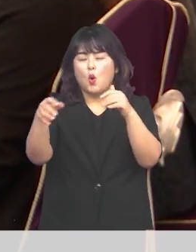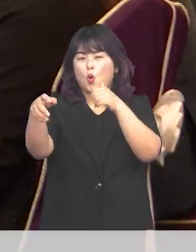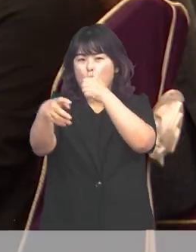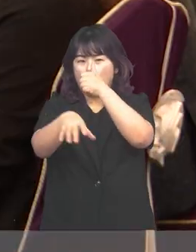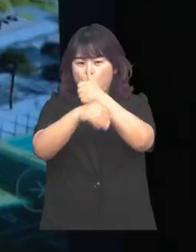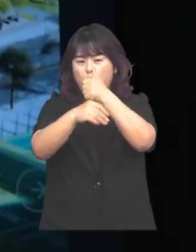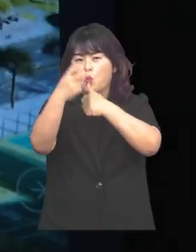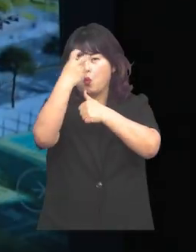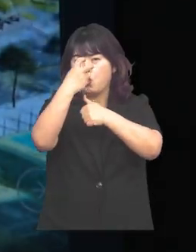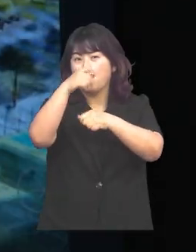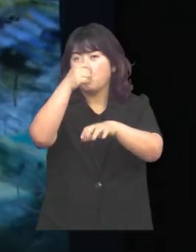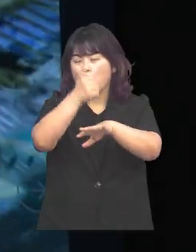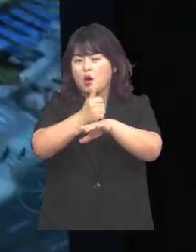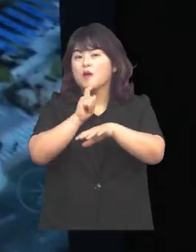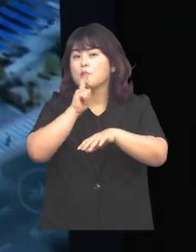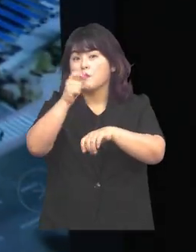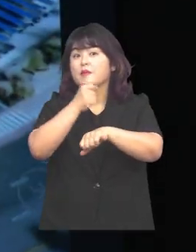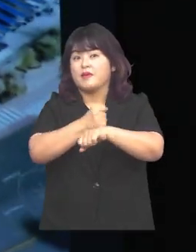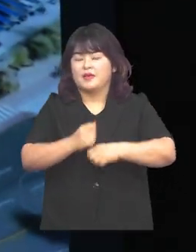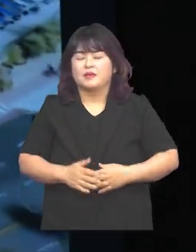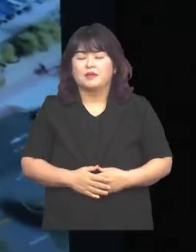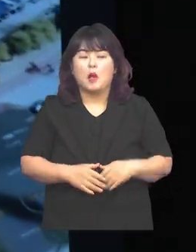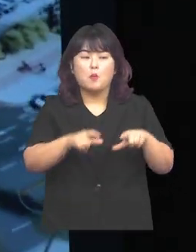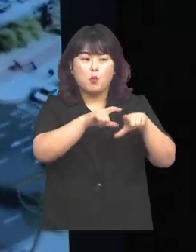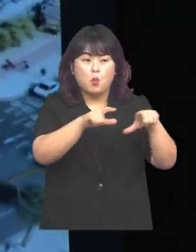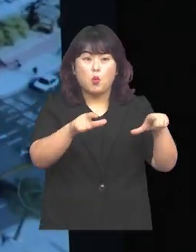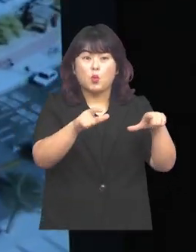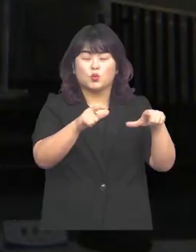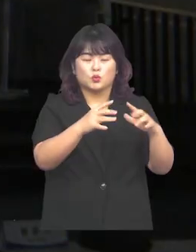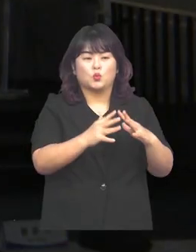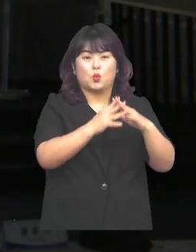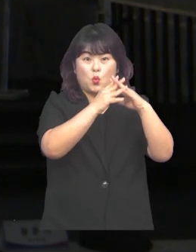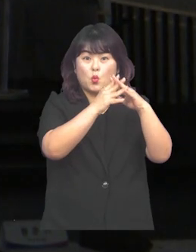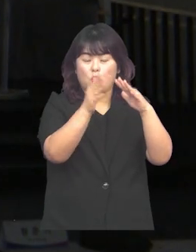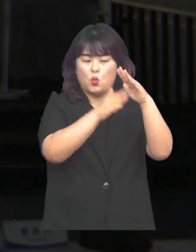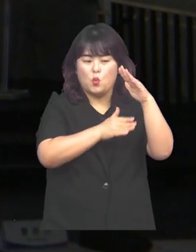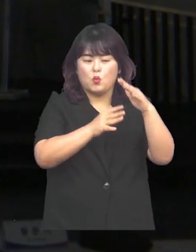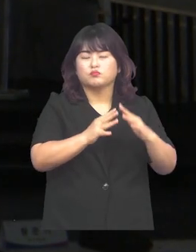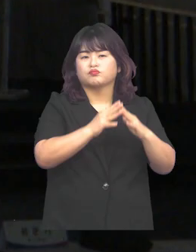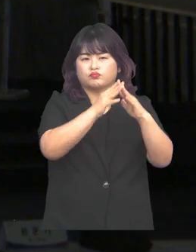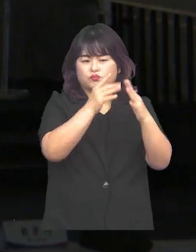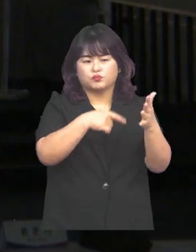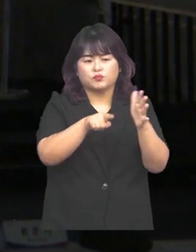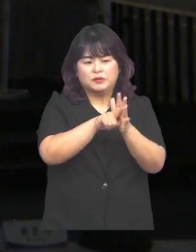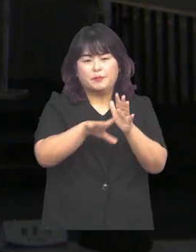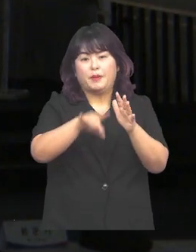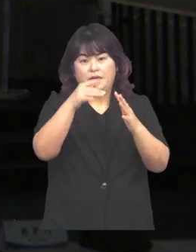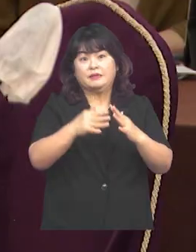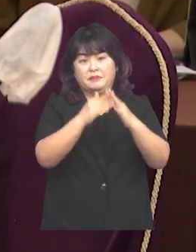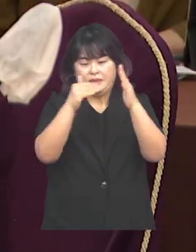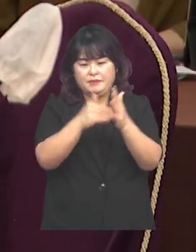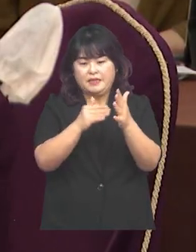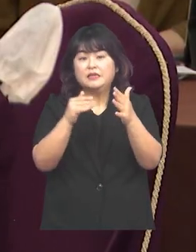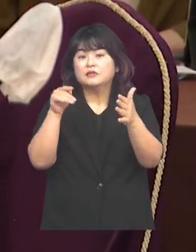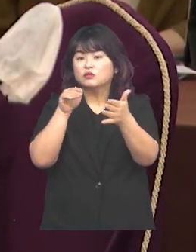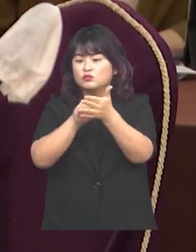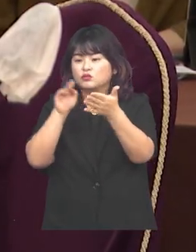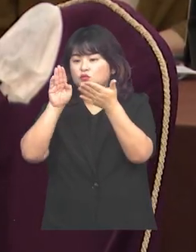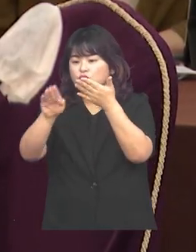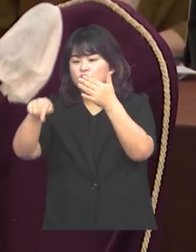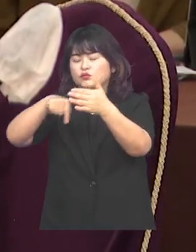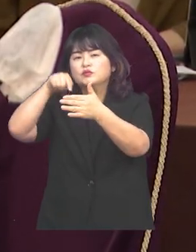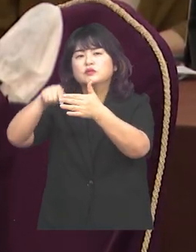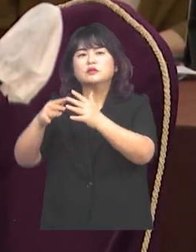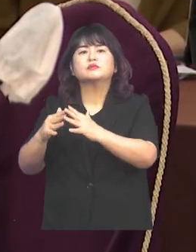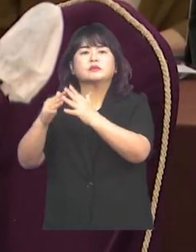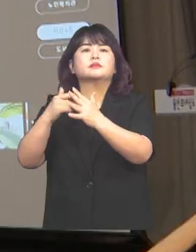진행했습니다. 그동안 공공건축물의 경우 준공 후 인테리어 설계와 시공을 별도로 발주했는데 시는